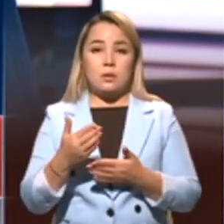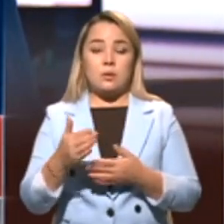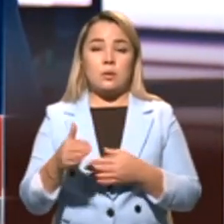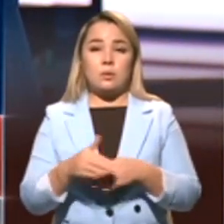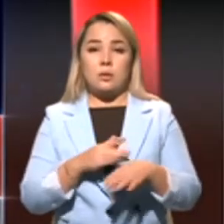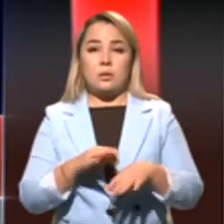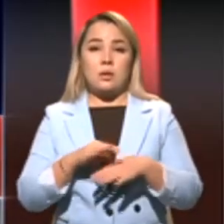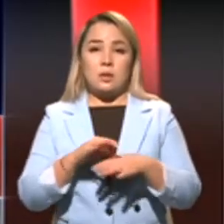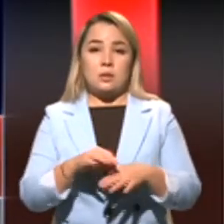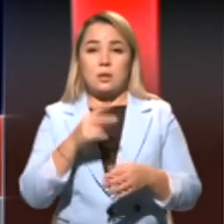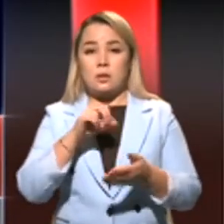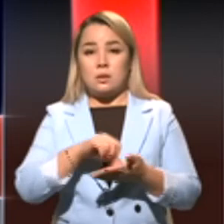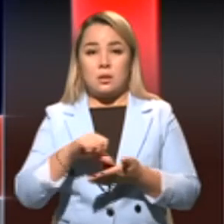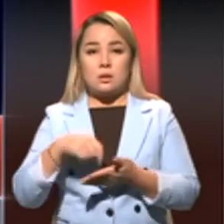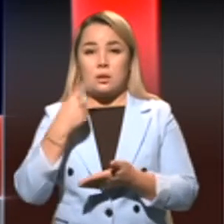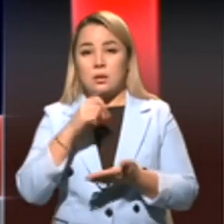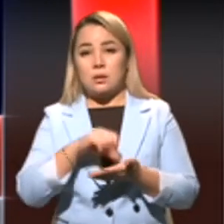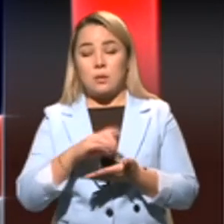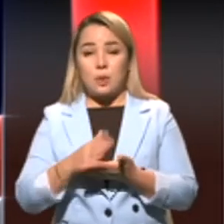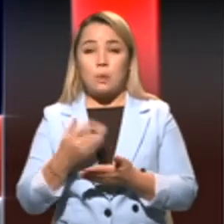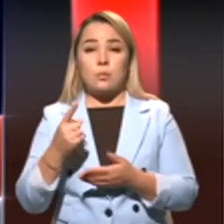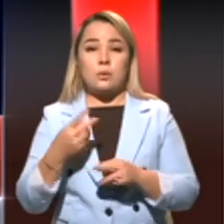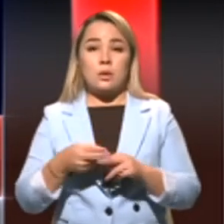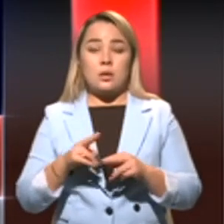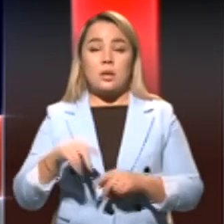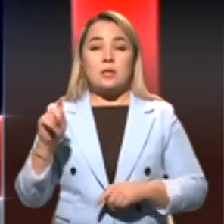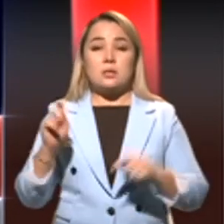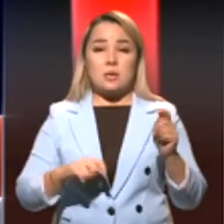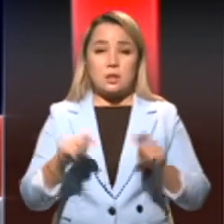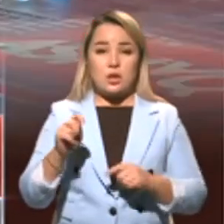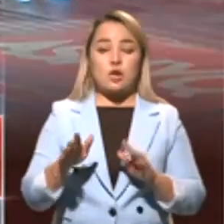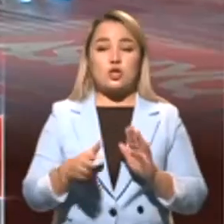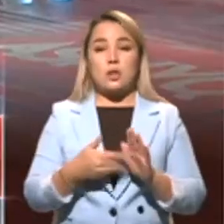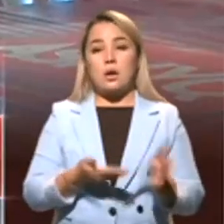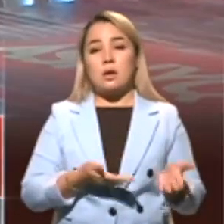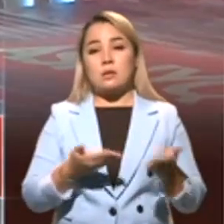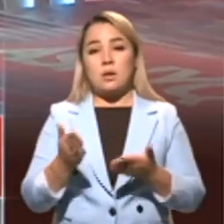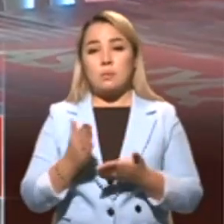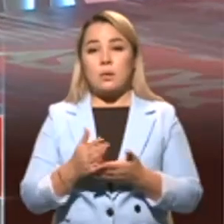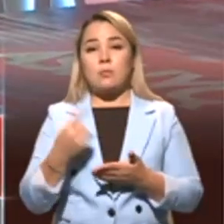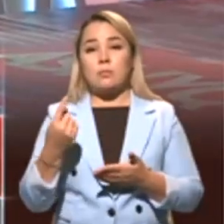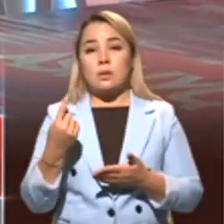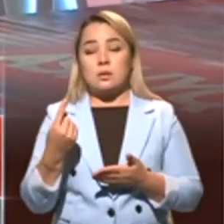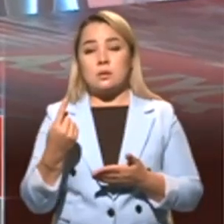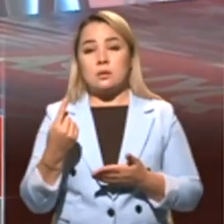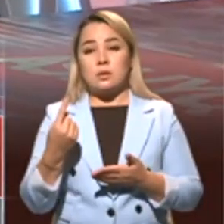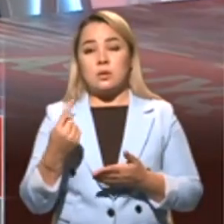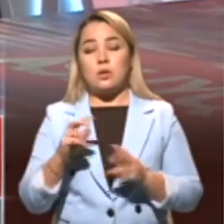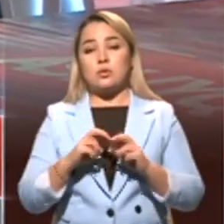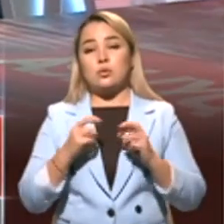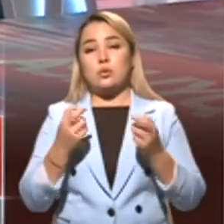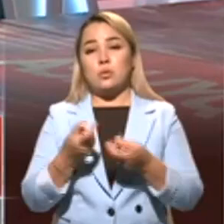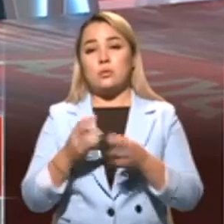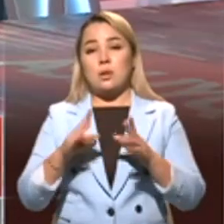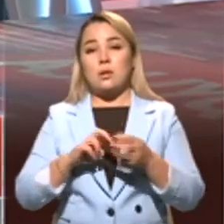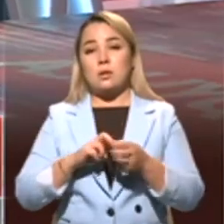қайраткерлерге үлгі болып жатыр ғой. Иә, неге олар осылай съез шақырып, иә, бір дөңгелек үстелде мәселетін